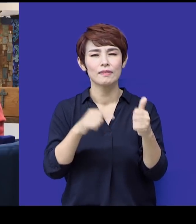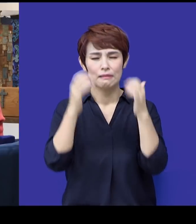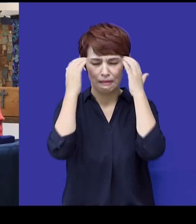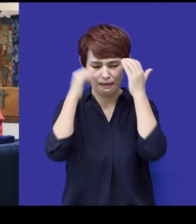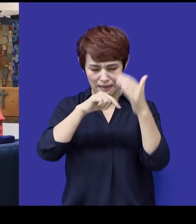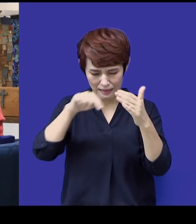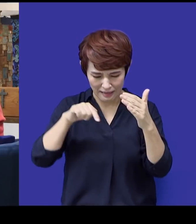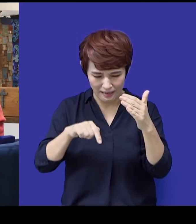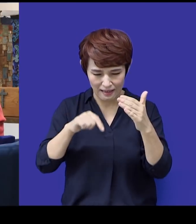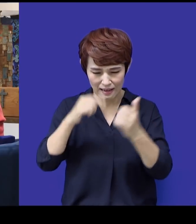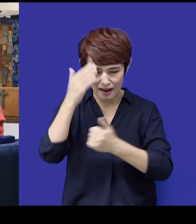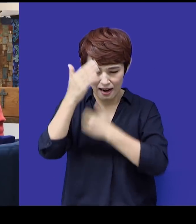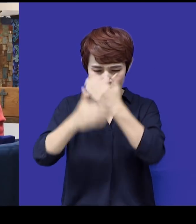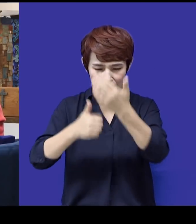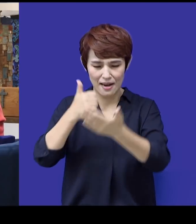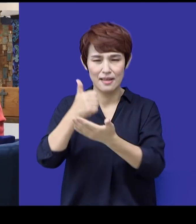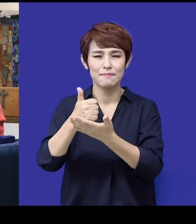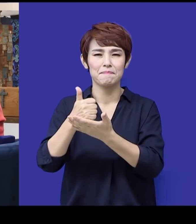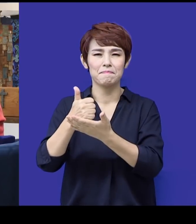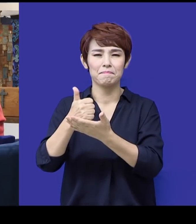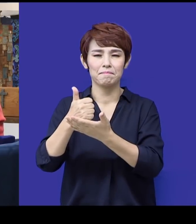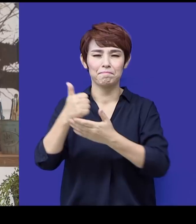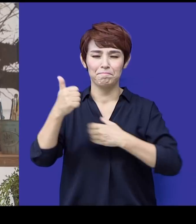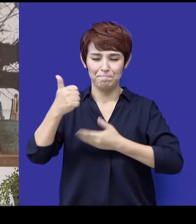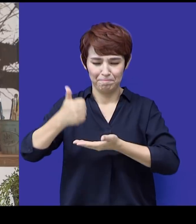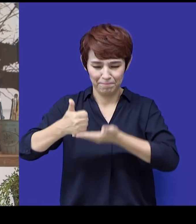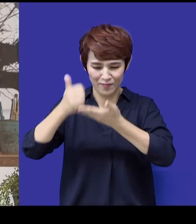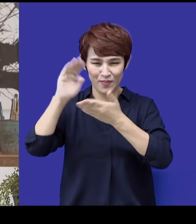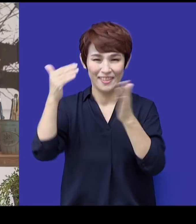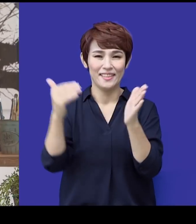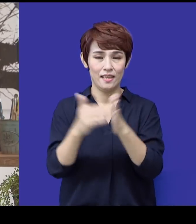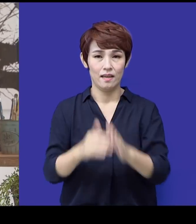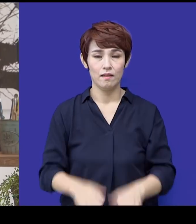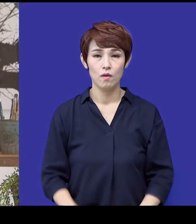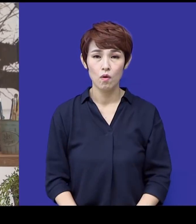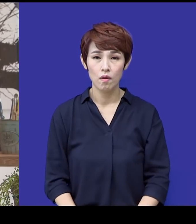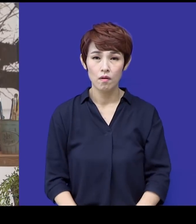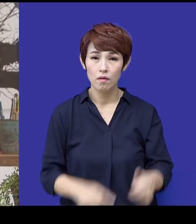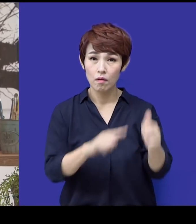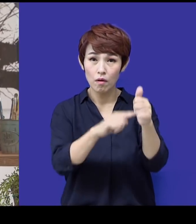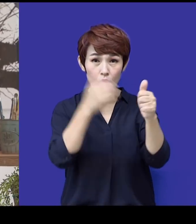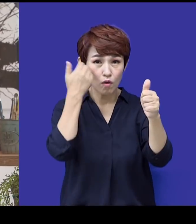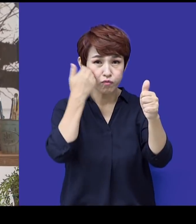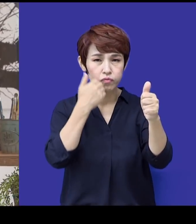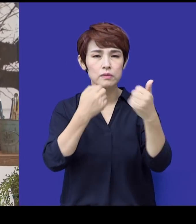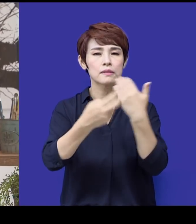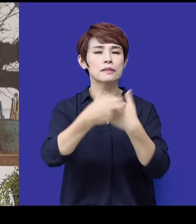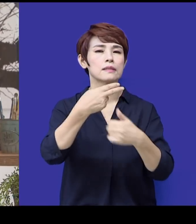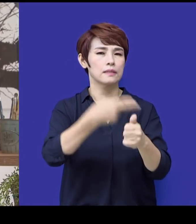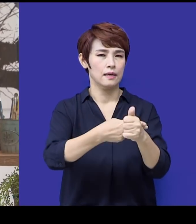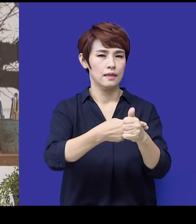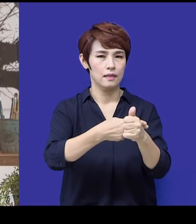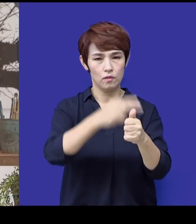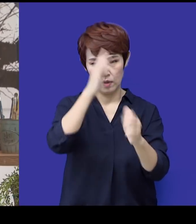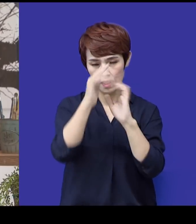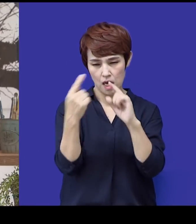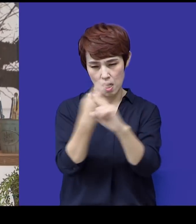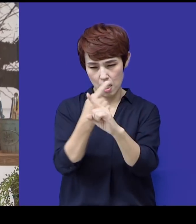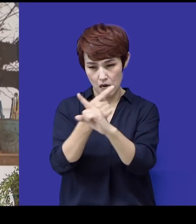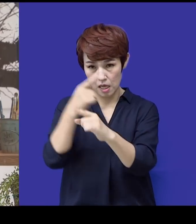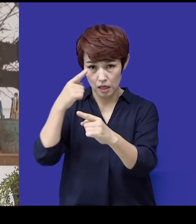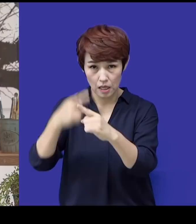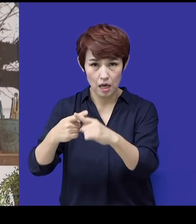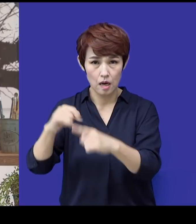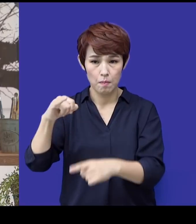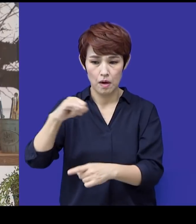네, 오늘 모실 분은 직업은 의사 선생님이신데요. 이 환자를 치료하다가 바이러스에 감염이 돼서 죽을 고비를